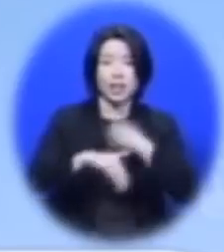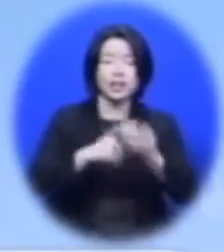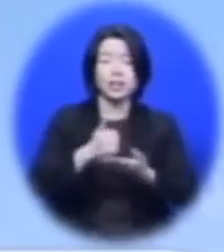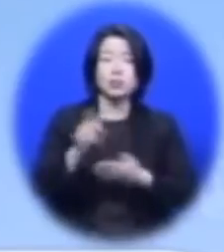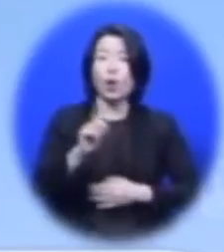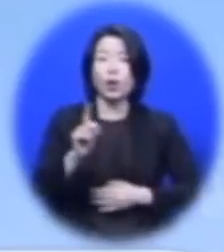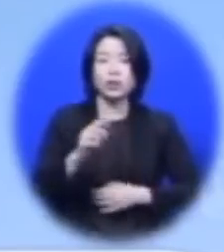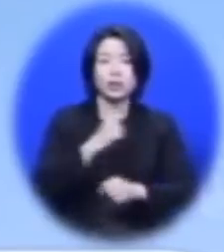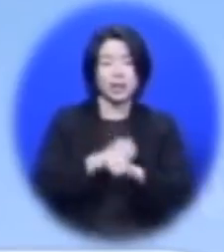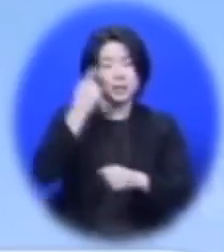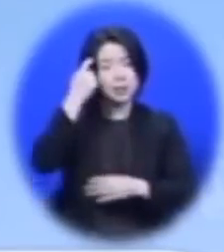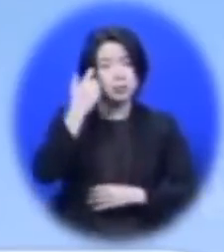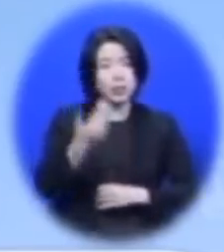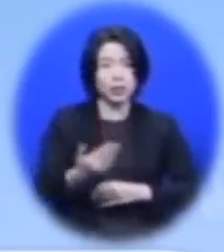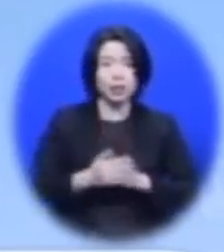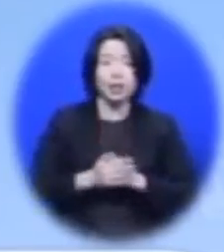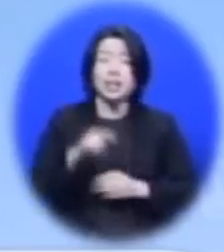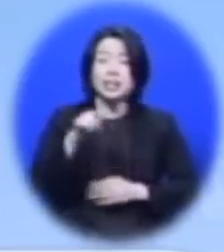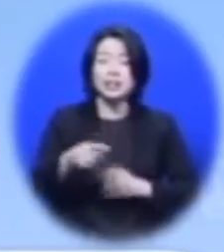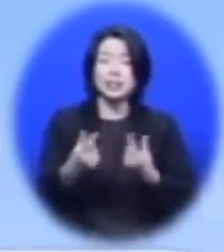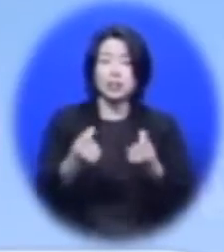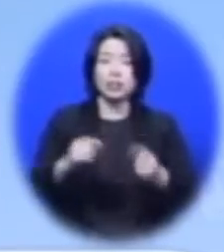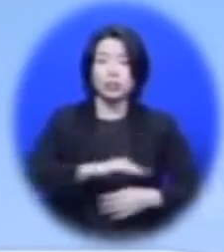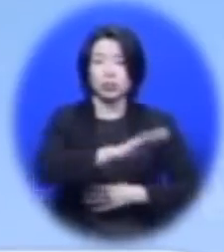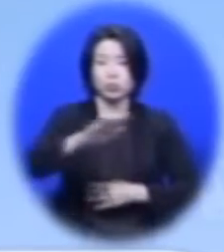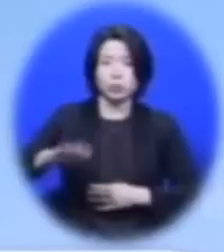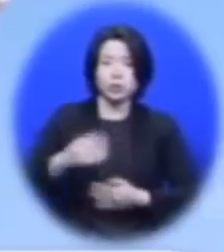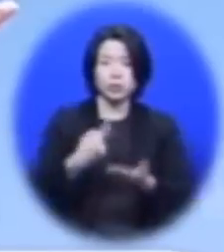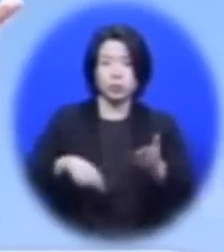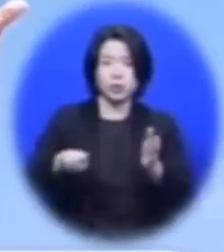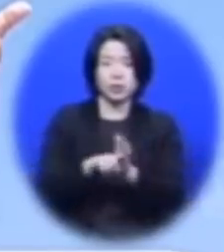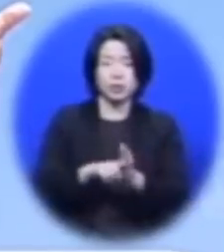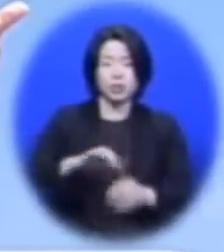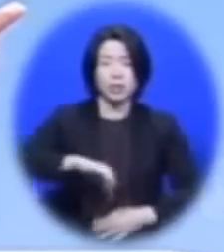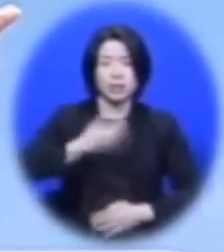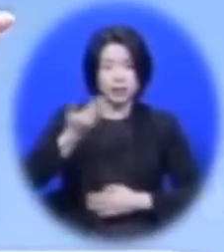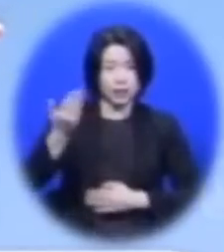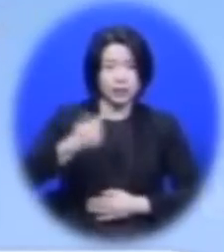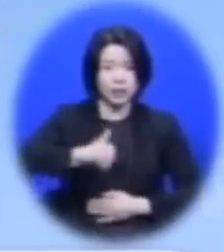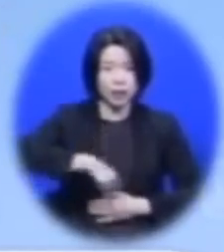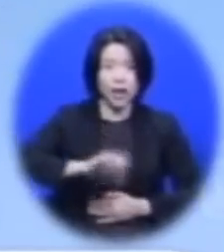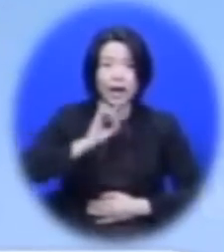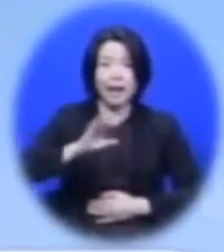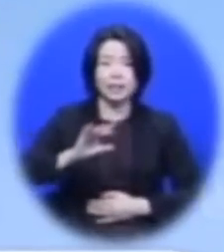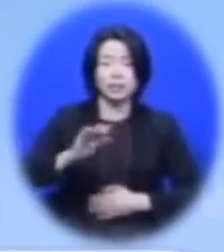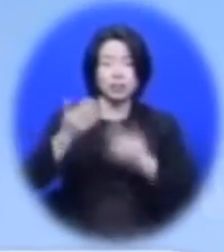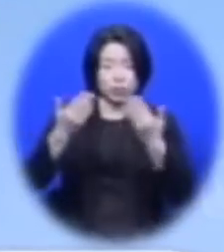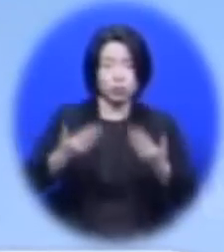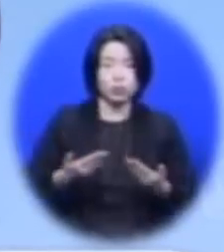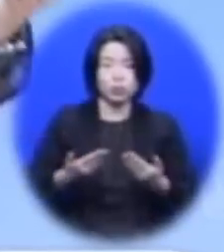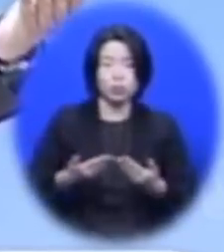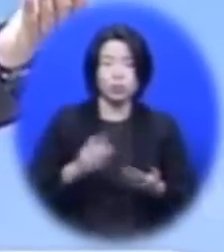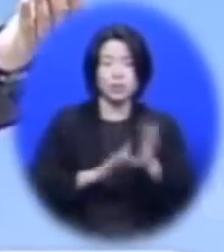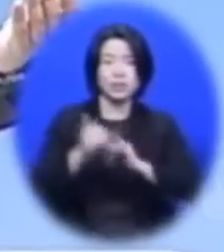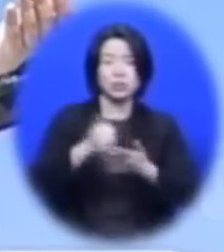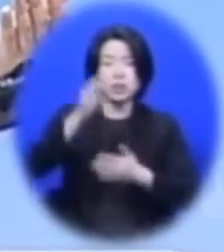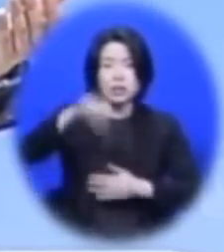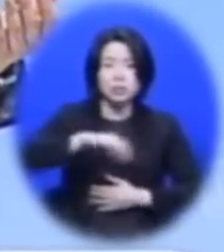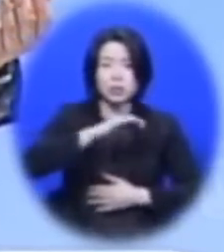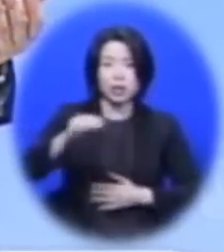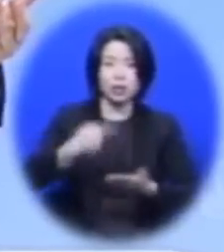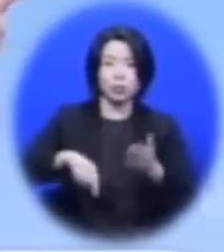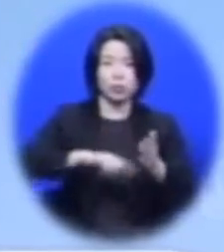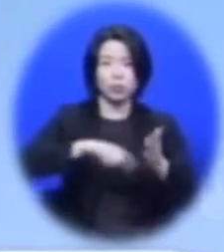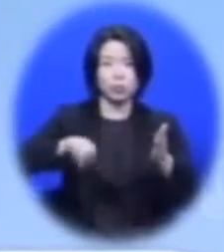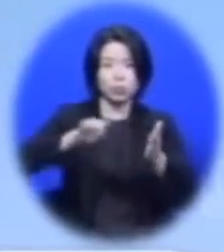어떻게 하셨어요? 그런 우리를 위하여 당신의 독생자를 주시고 예수님은 우리 위해 십자가 달려